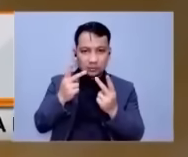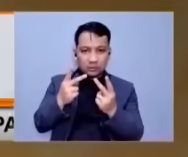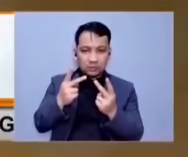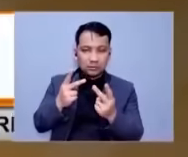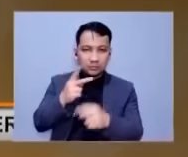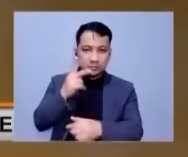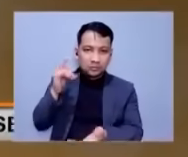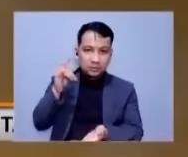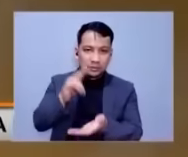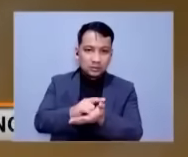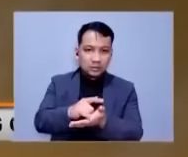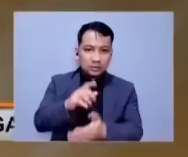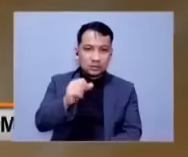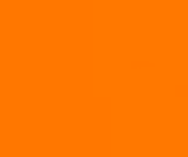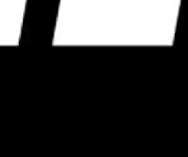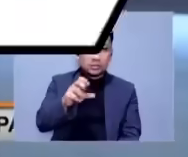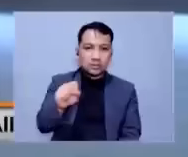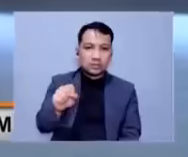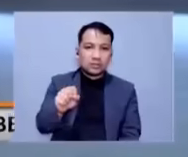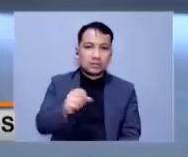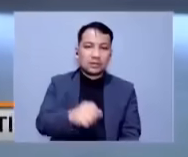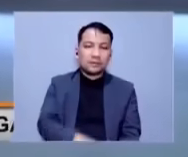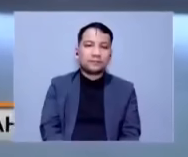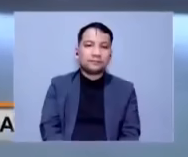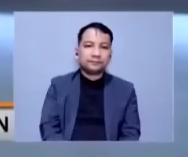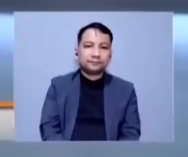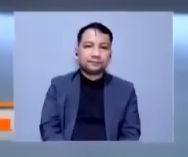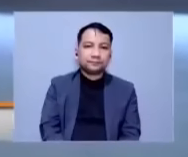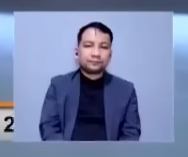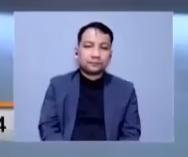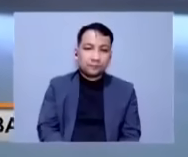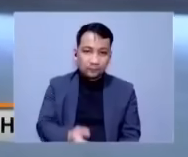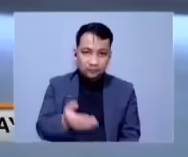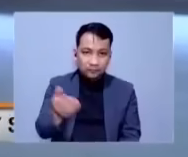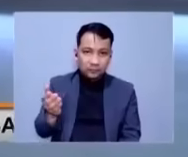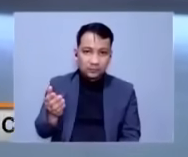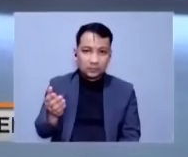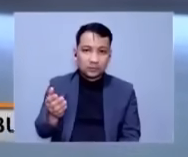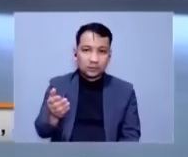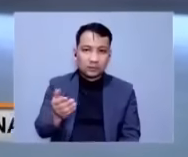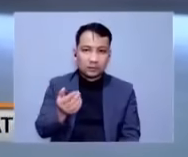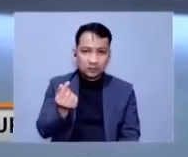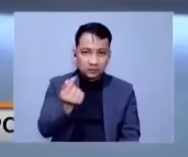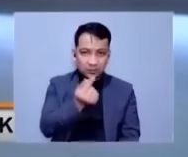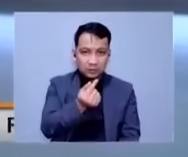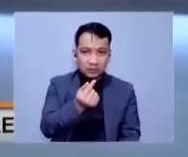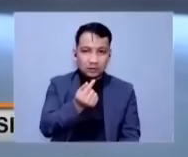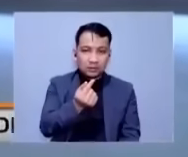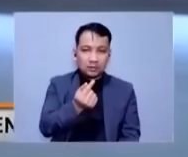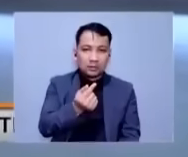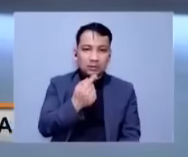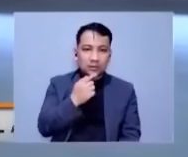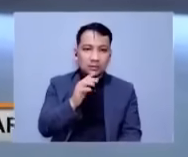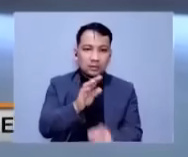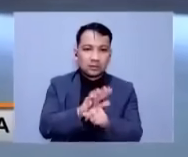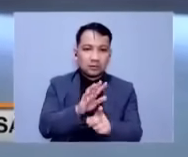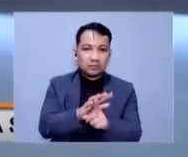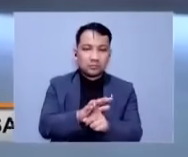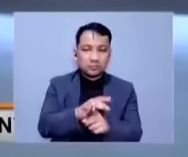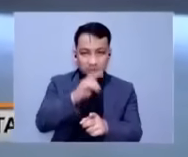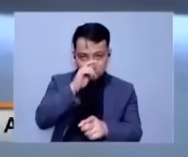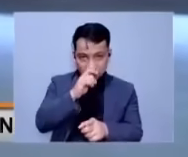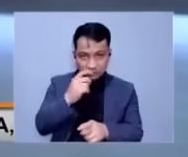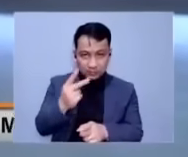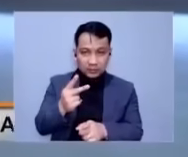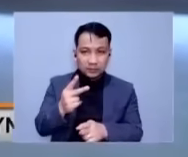si Shanice. Eto pa, pinupusuan naman ngayon ang viral na 2 taong gulang na